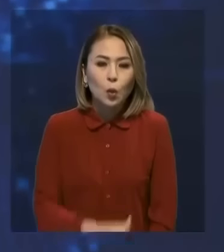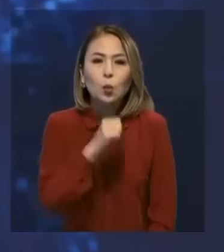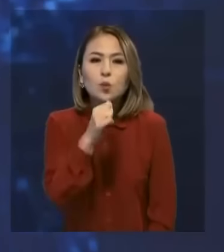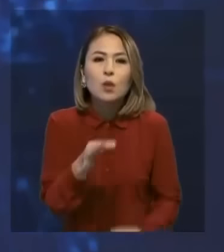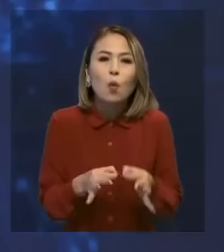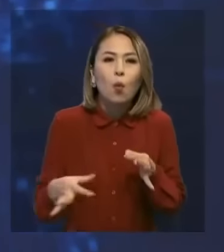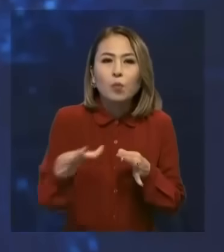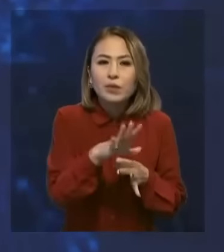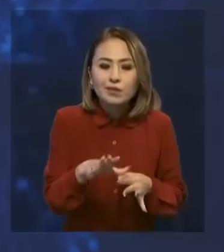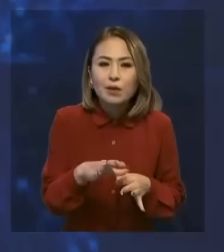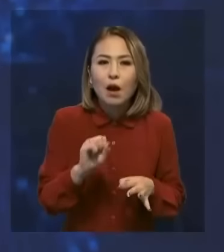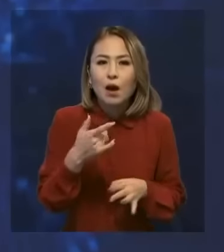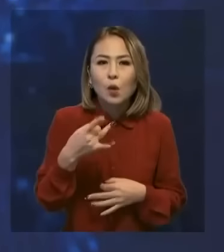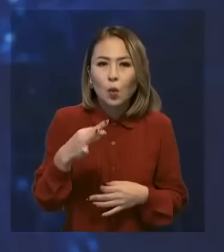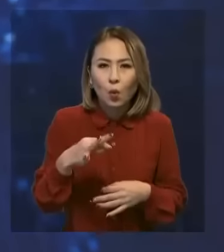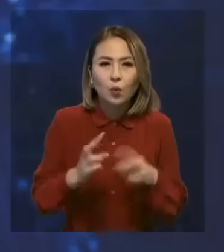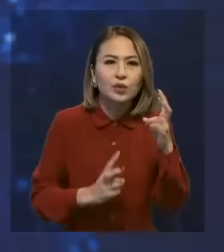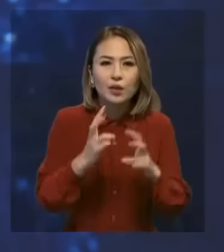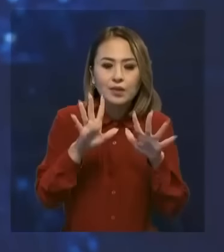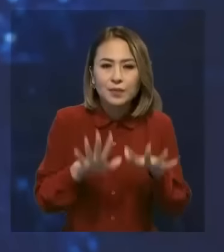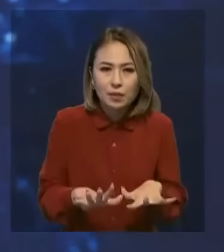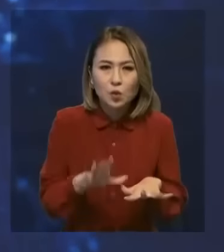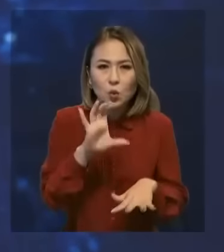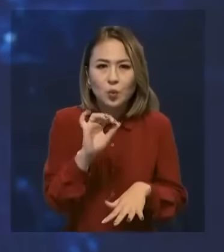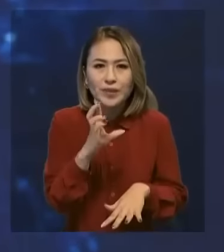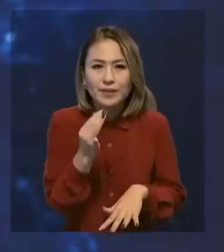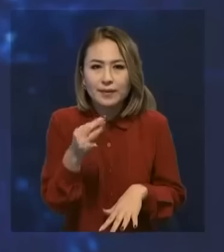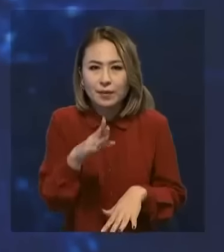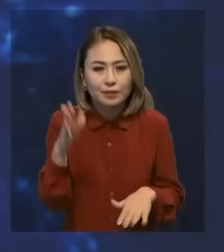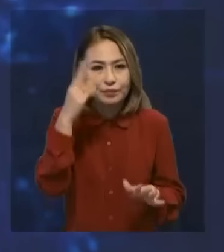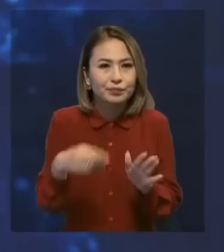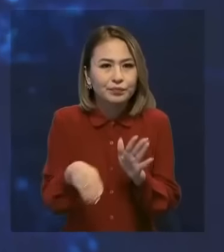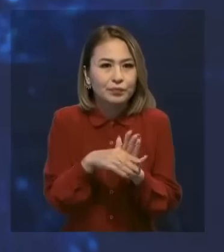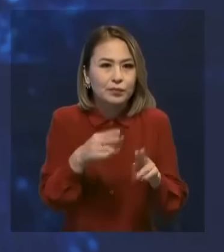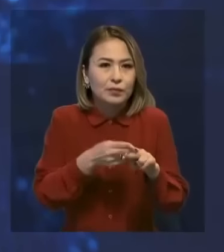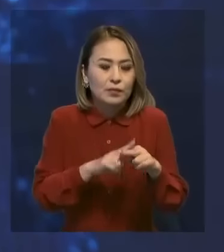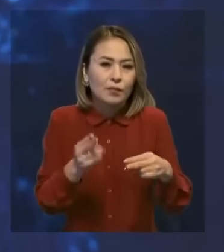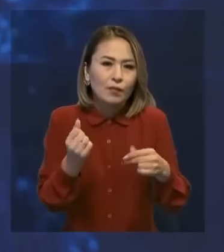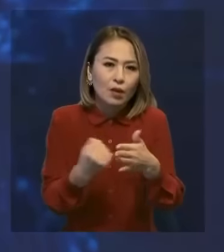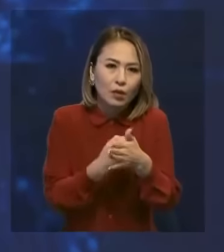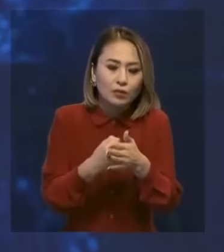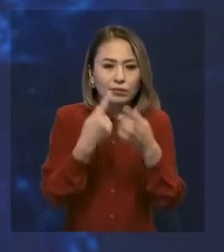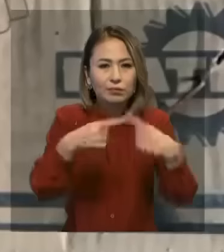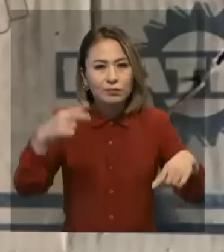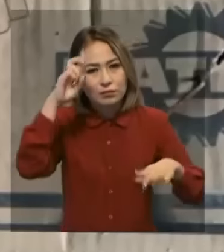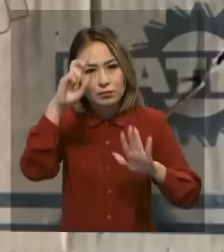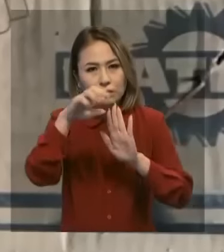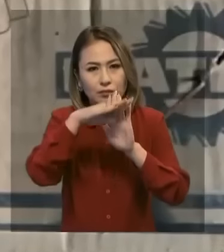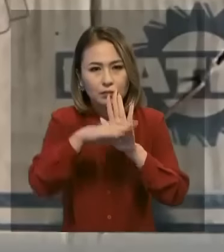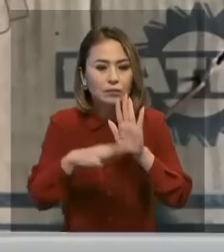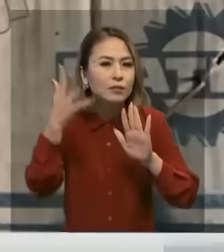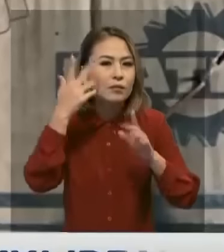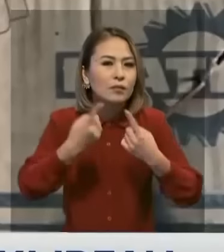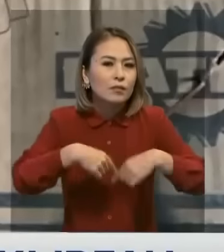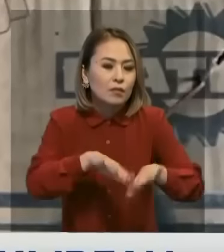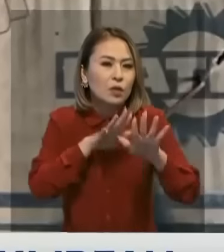Қостанай облысында агроөнеркәсіп кешені саласында субсидия жымқырған. Демеу қаржы әу баста мемлекеттік бағдарлама